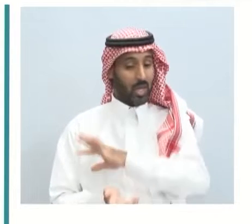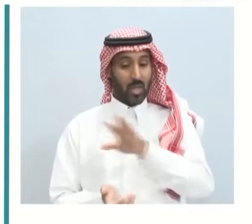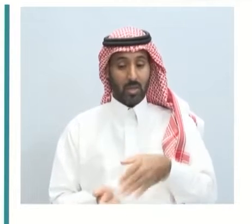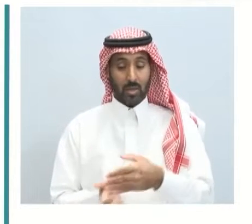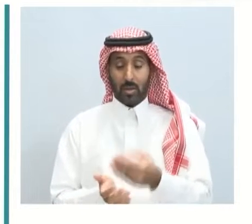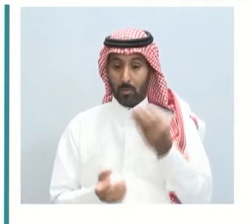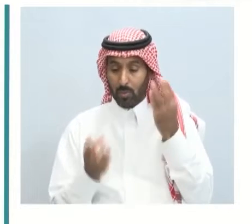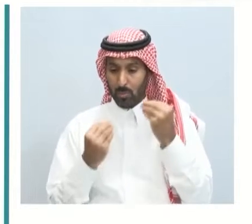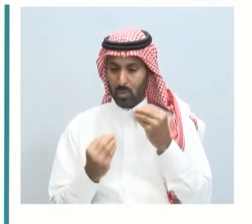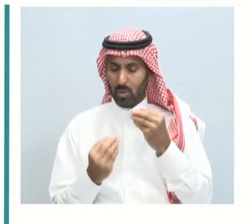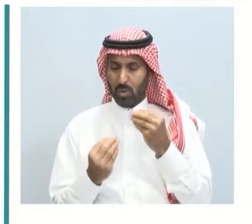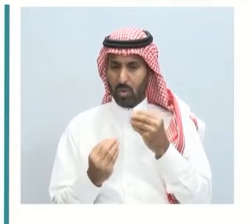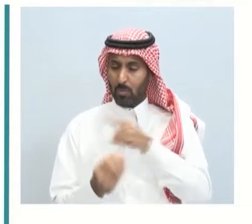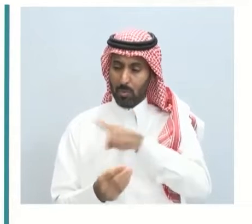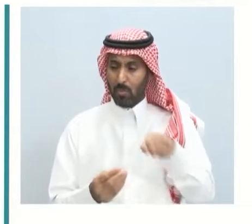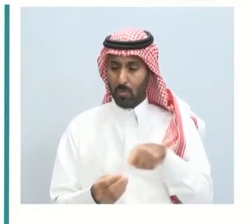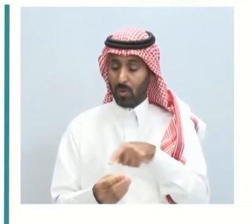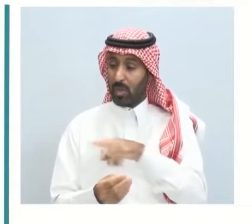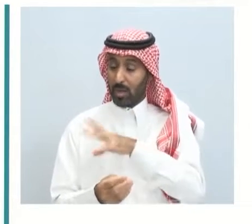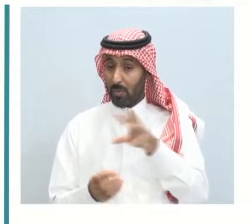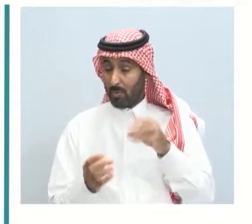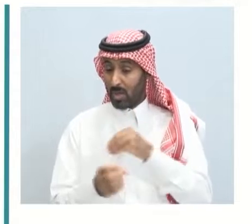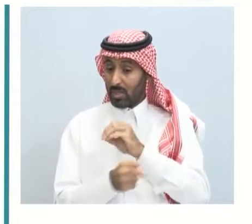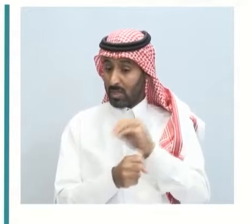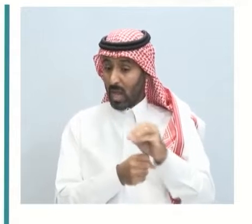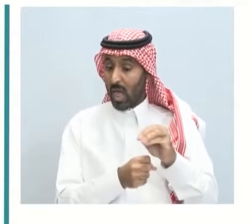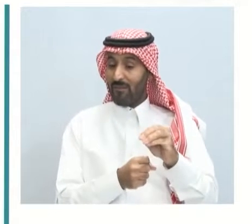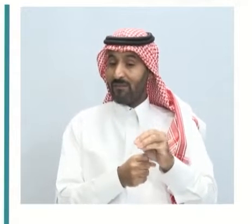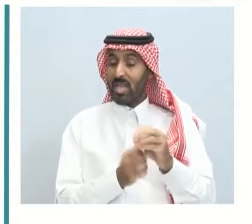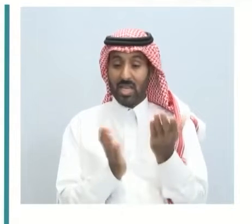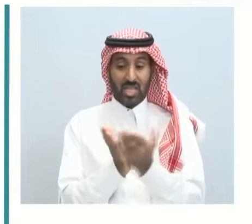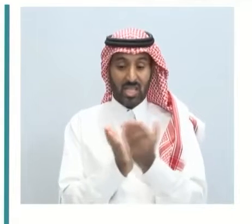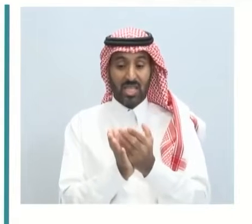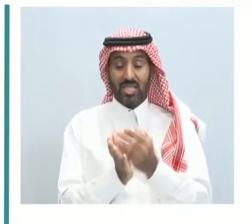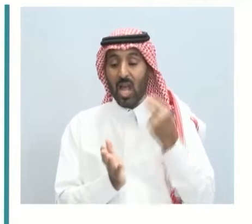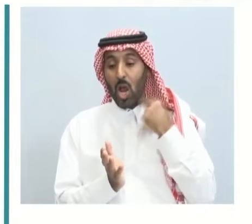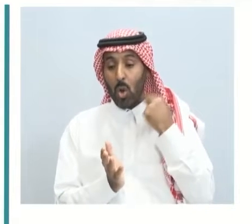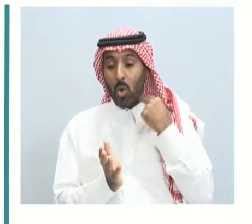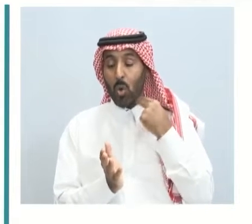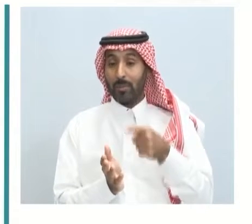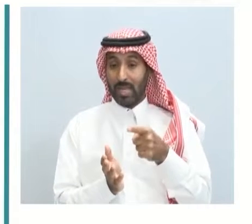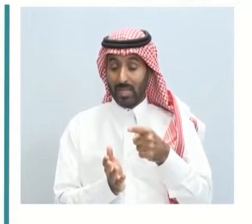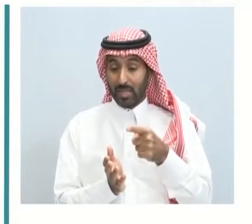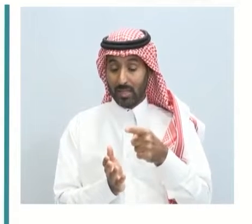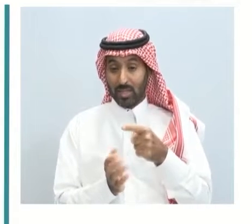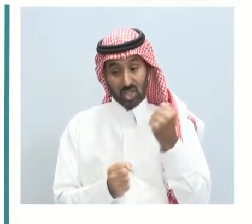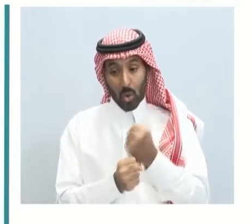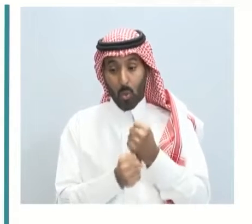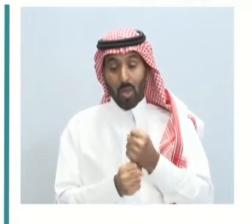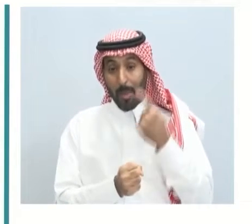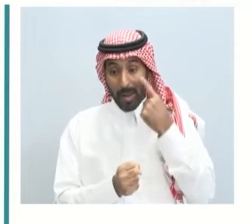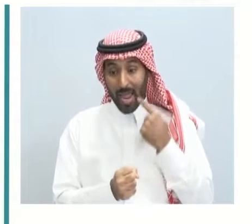مما نتعلمه في حصص العلوم قابل للتطبيق في